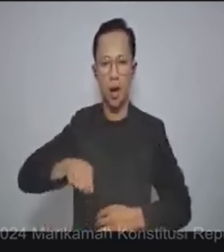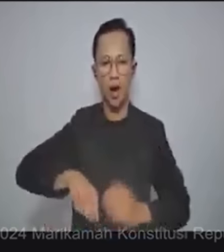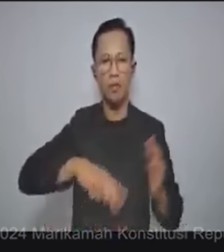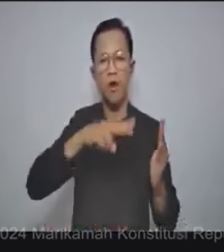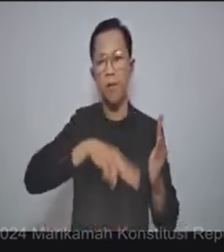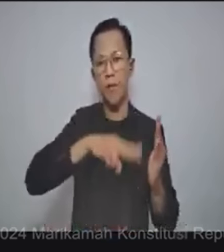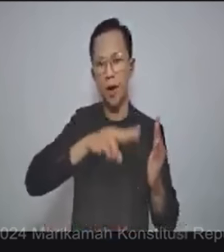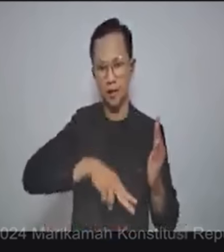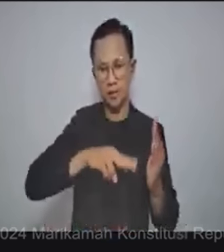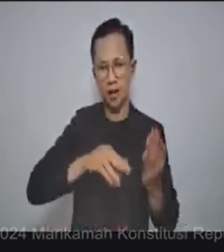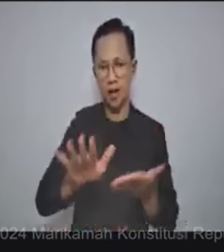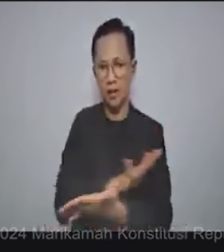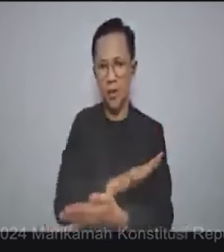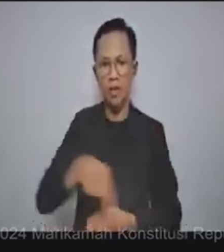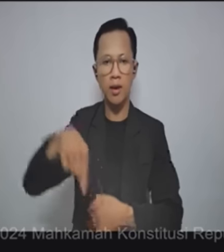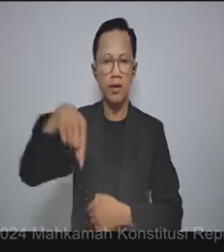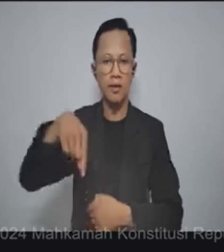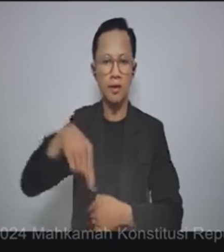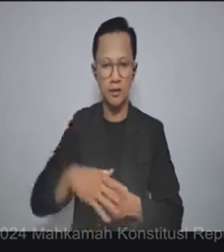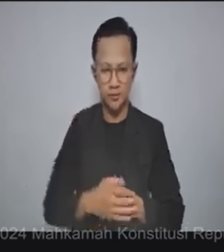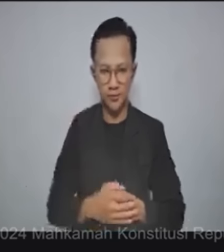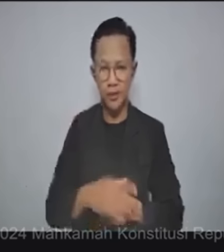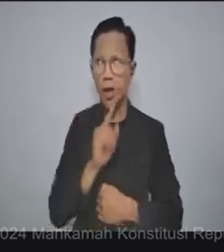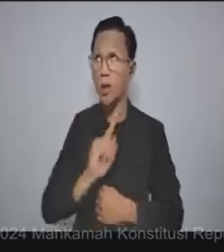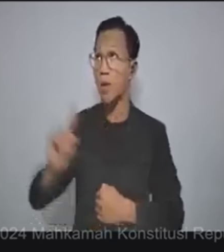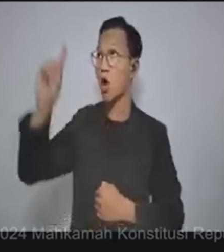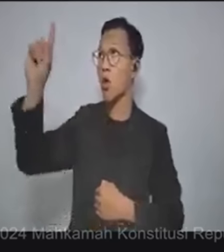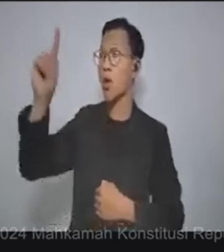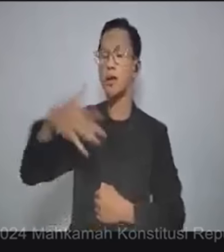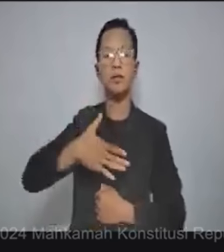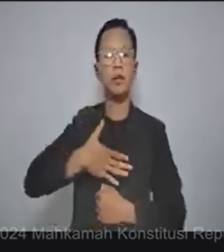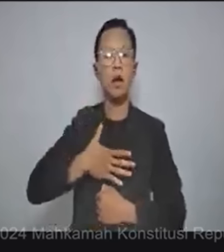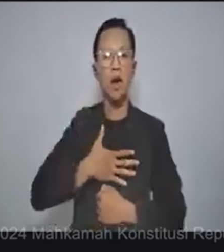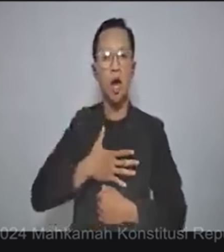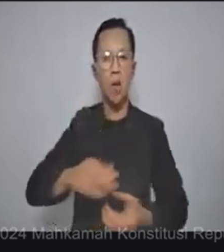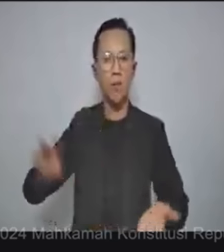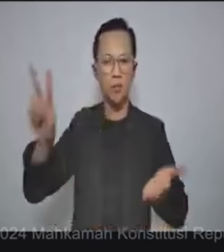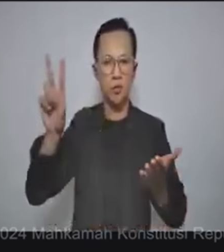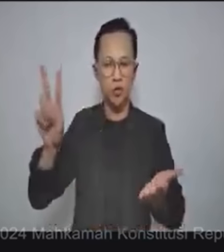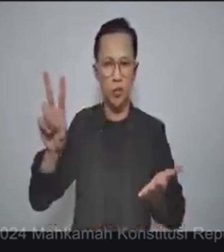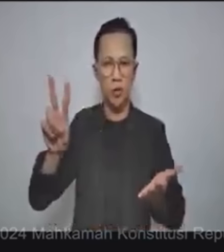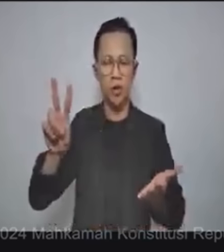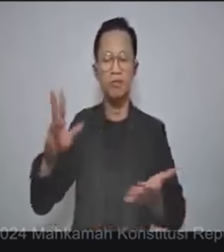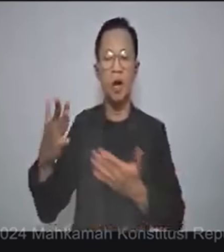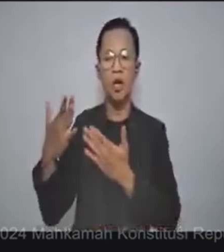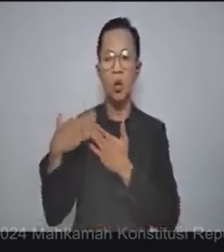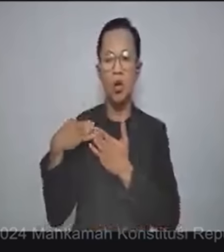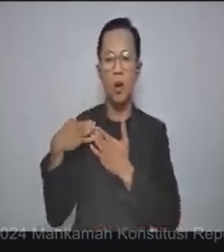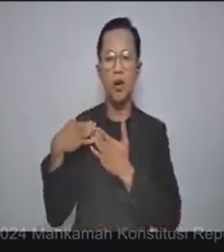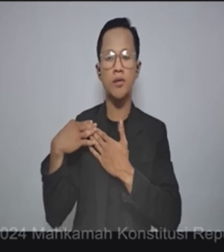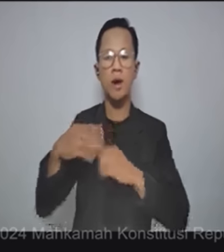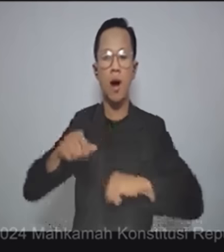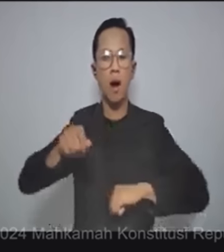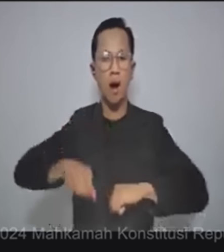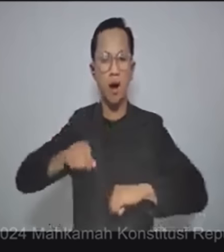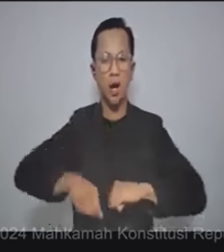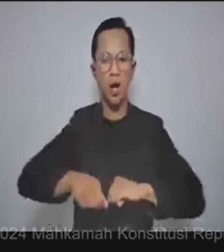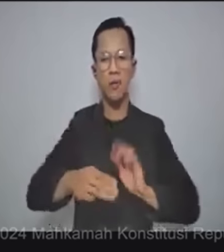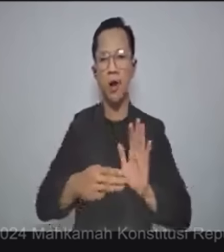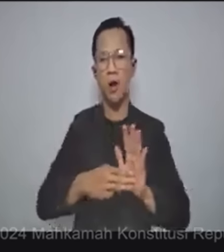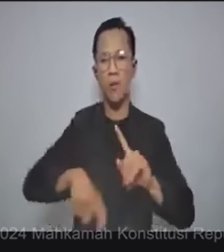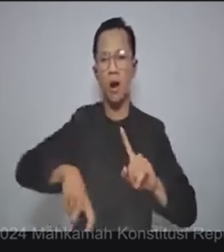ini demi Allah saya bersumpah bahwa saya akan memenuhi kewajiban hakim konstitusi dengan sebaik-baiknya